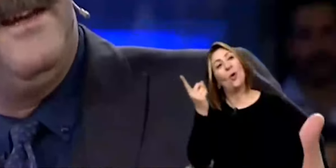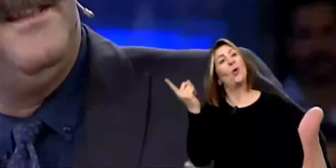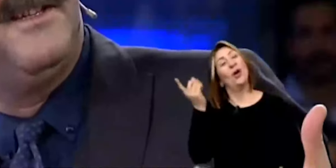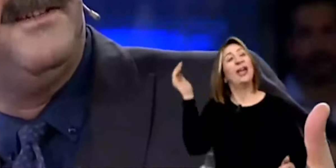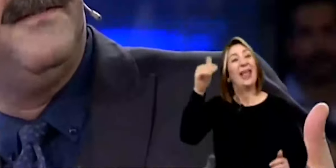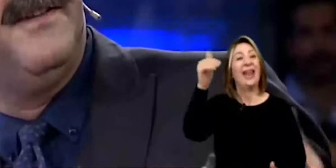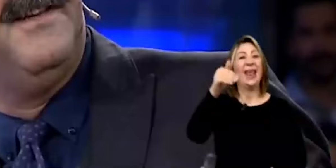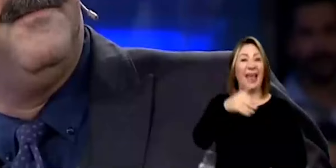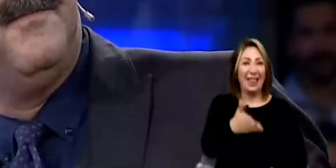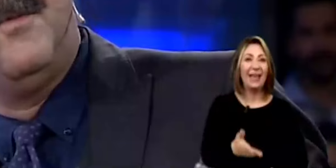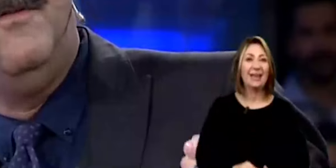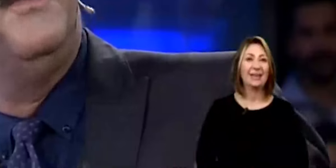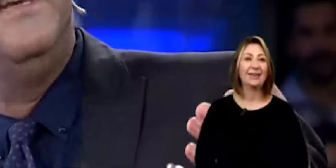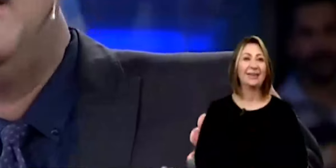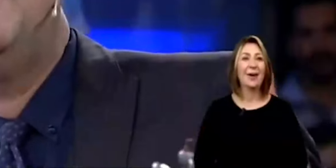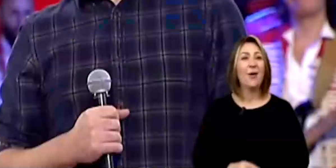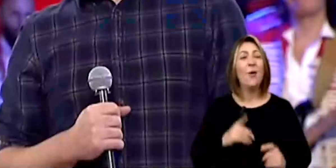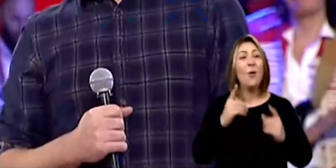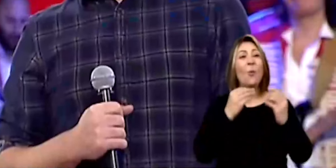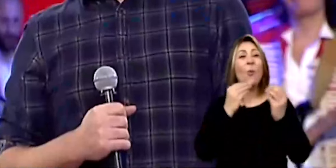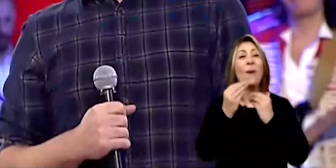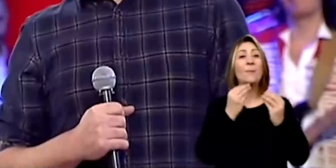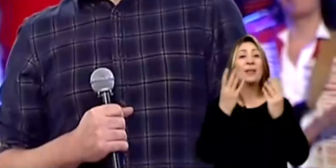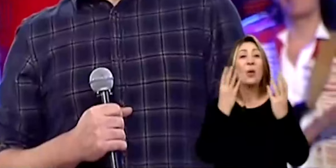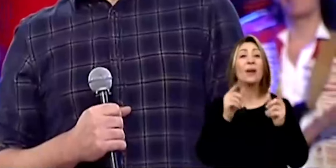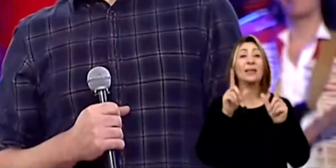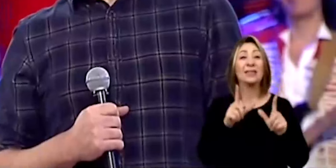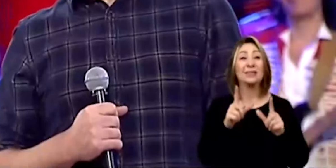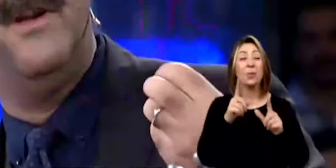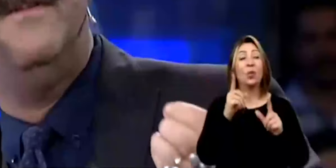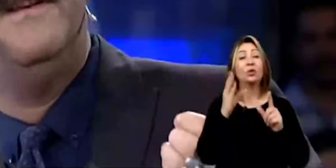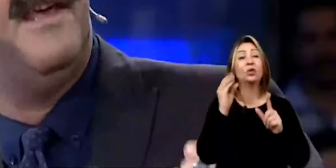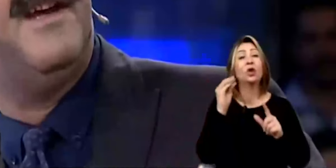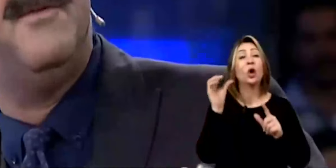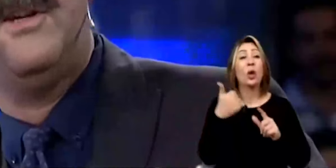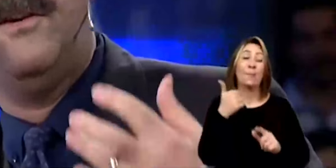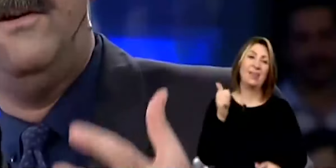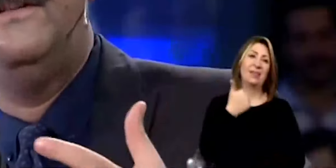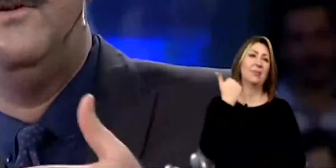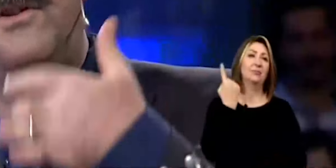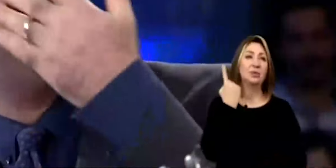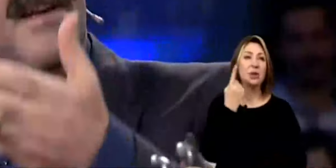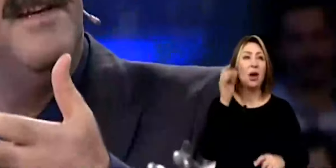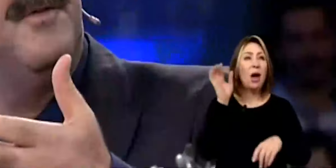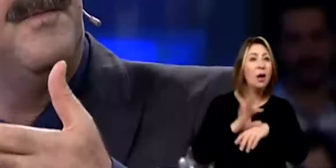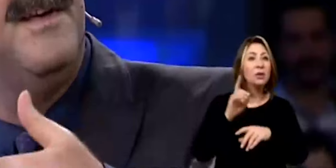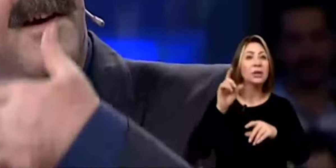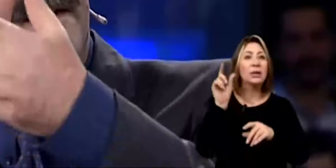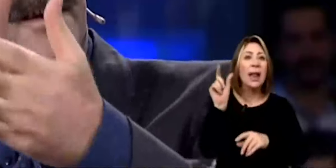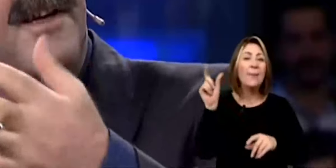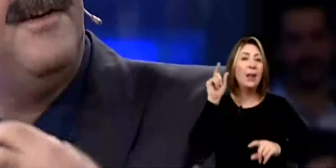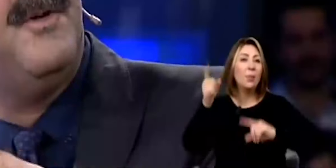oraya gelene kadar yani ön muhabbet, ekmek yemek lazım hakikaten. O çok önemli ve değerli bir şey. Anında o kelimeleri